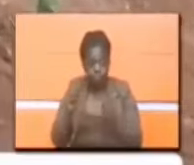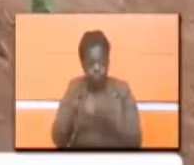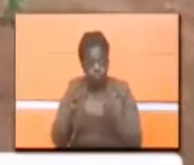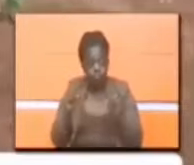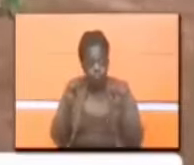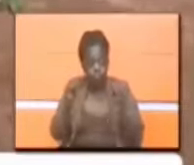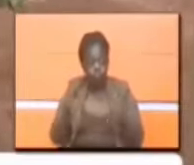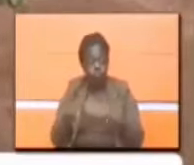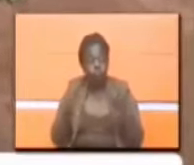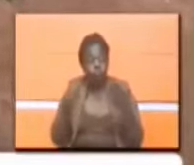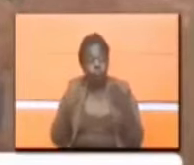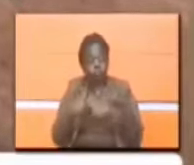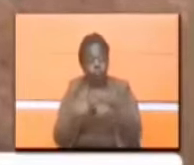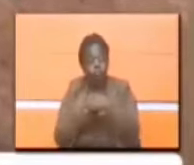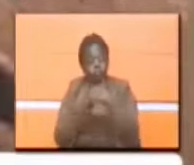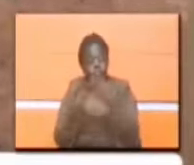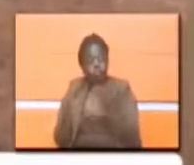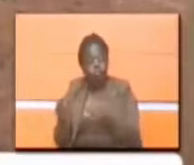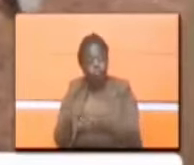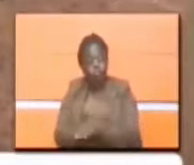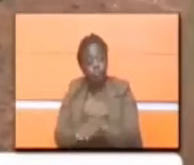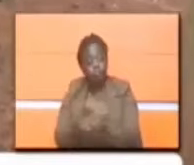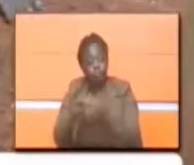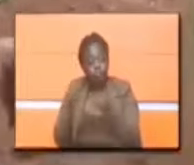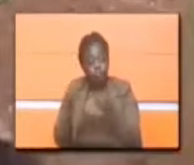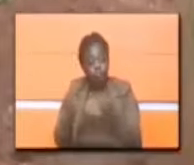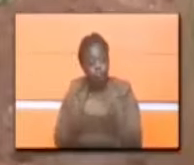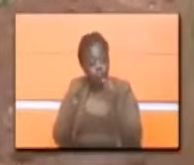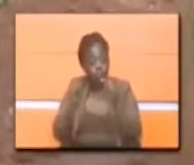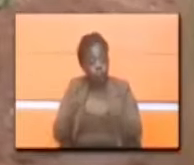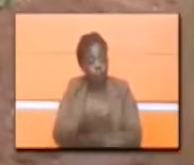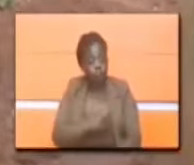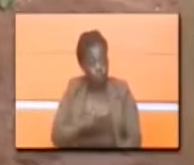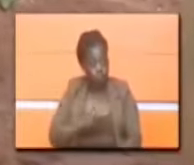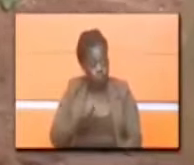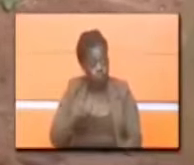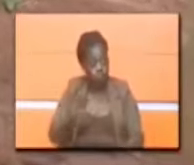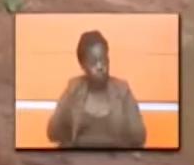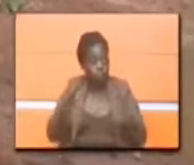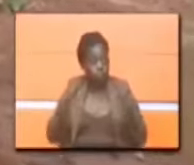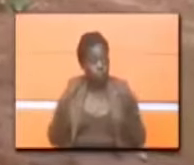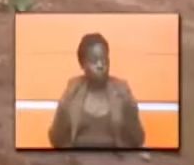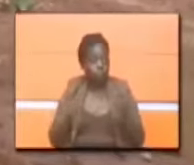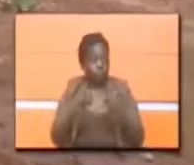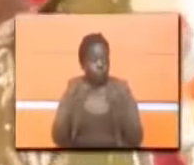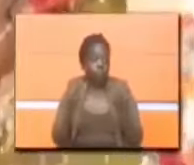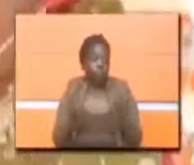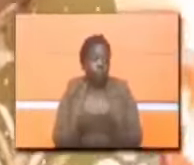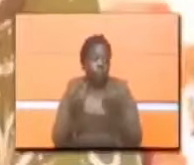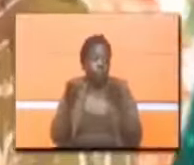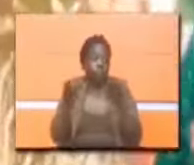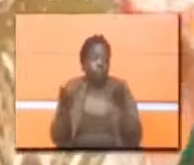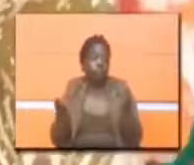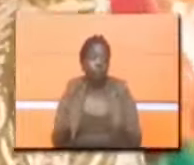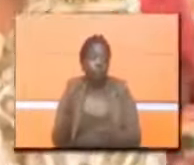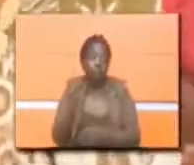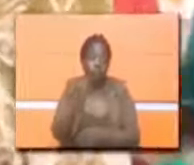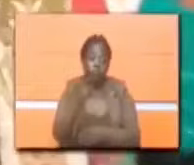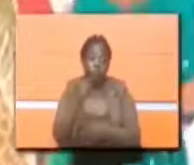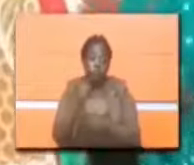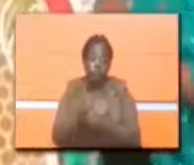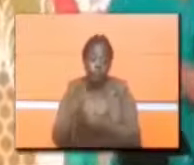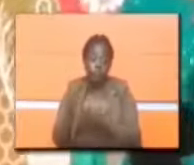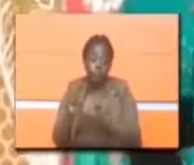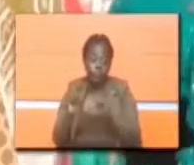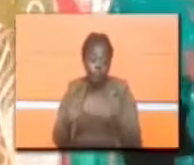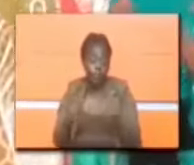mu nnono tuli ku Buganda omwana okojja owomwana ayanjuza otya omwana nga famire y'abaana gyebali. Yalabula muwala we nti